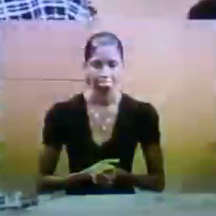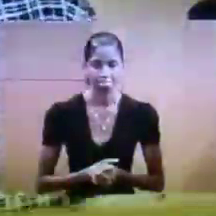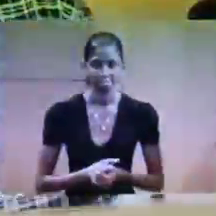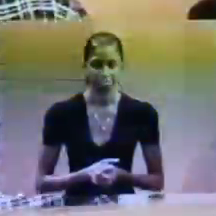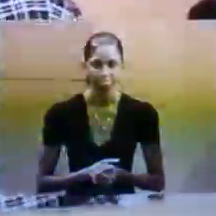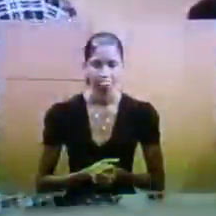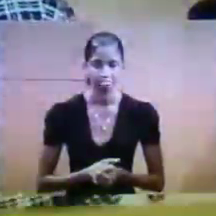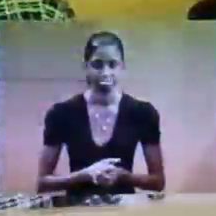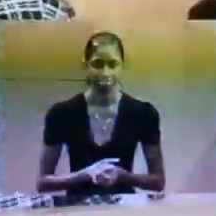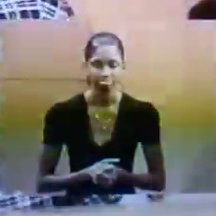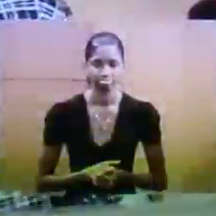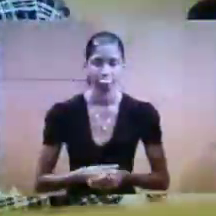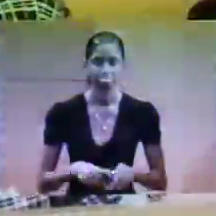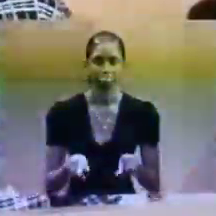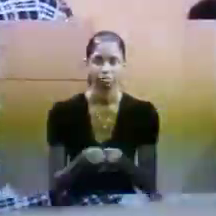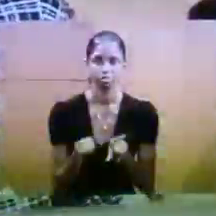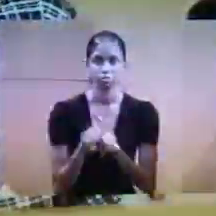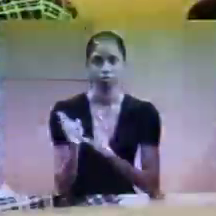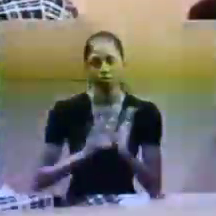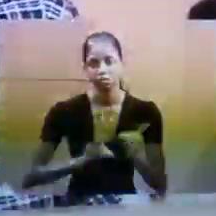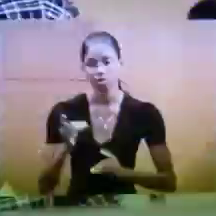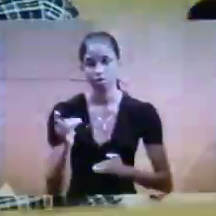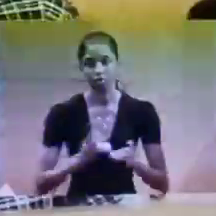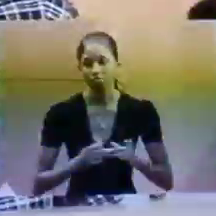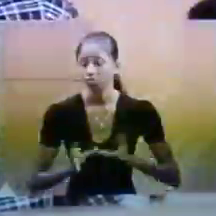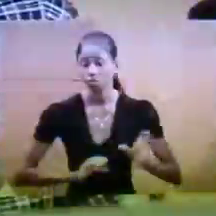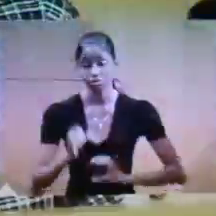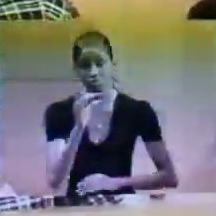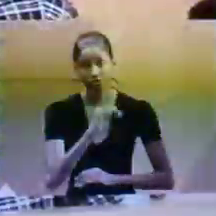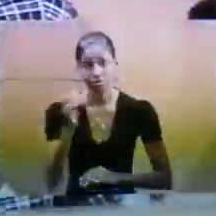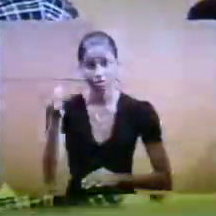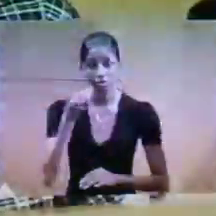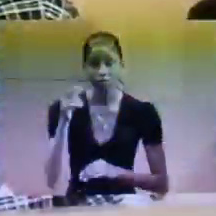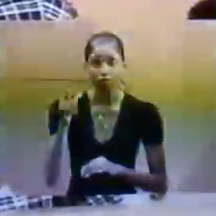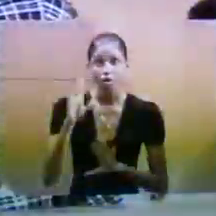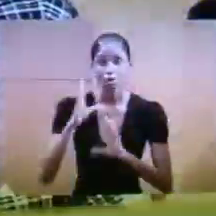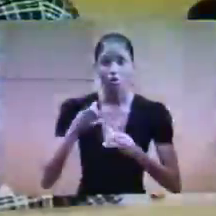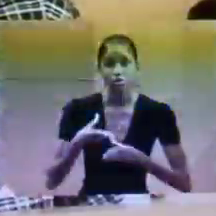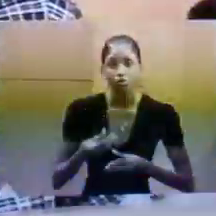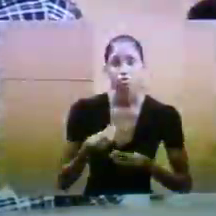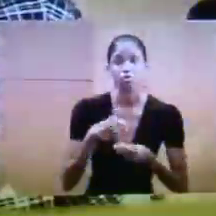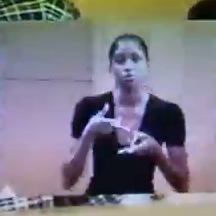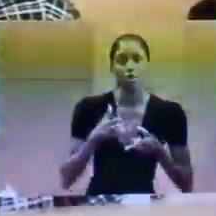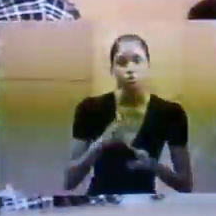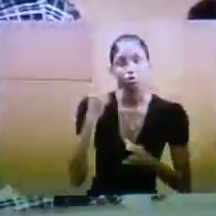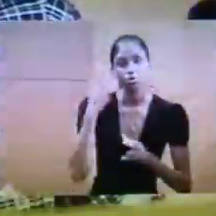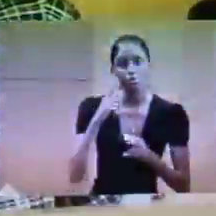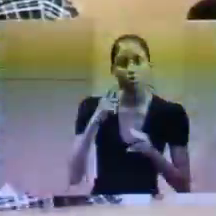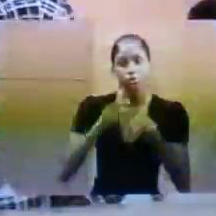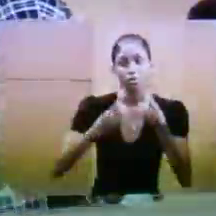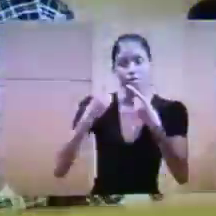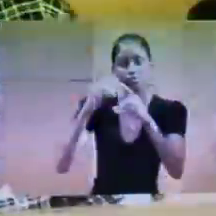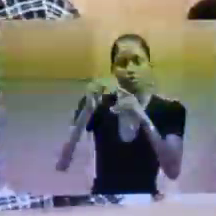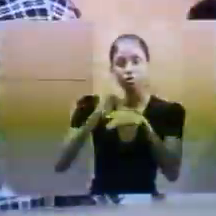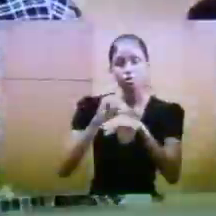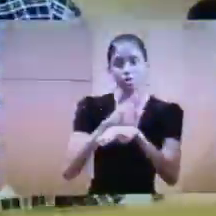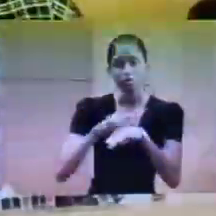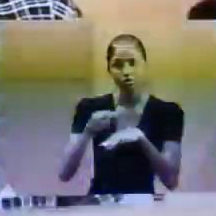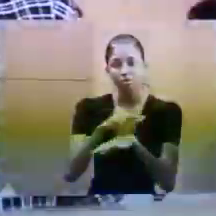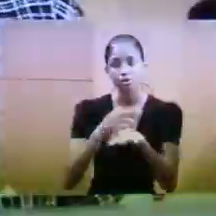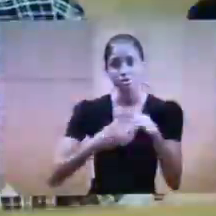mon collègue Diville l'a déjà dit, vous avez reçu mandat pour rester en justice ou pour défendre le conseil régional. Mais vous